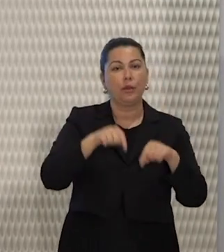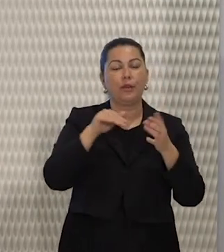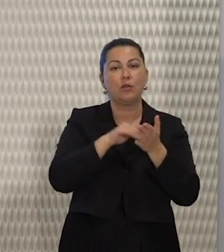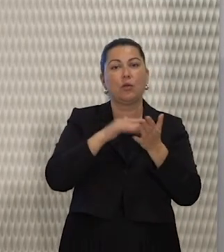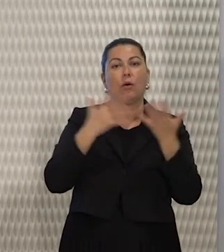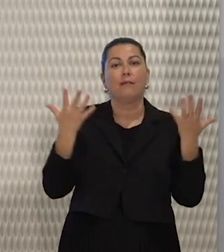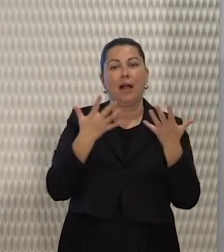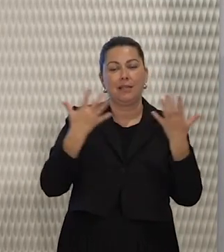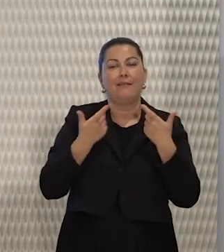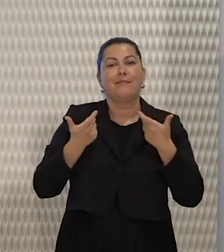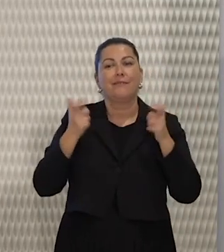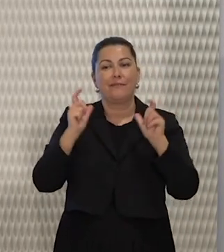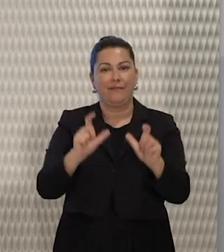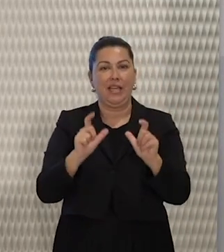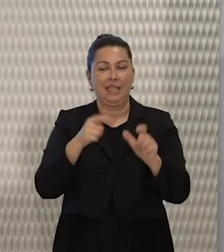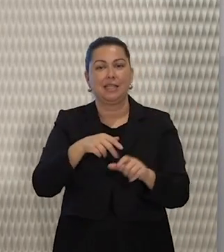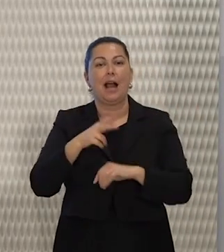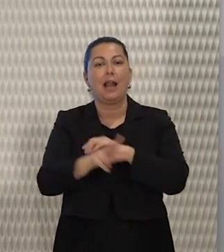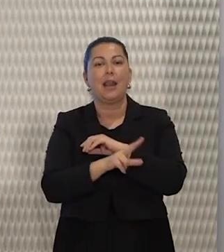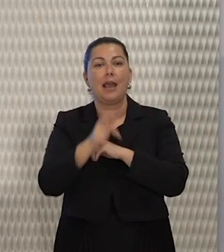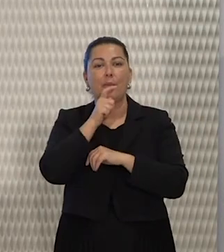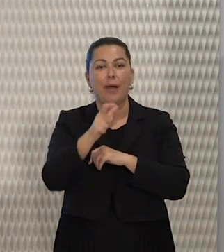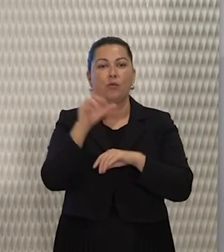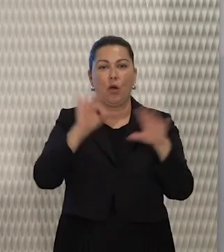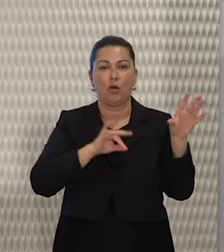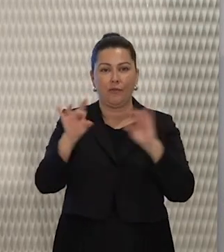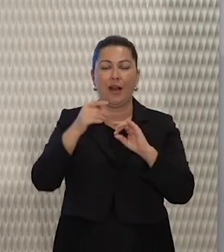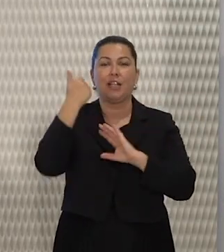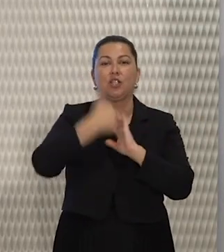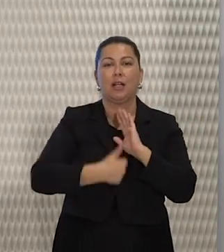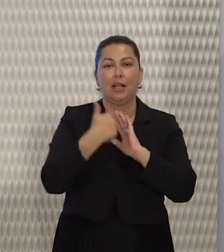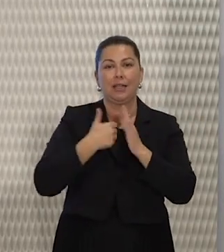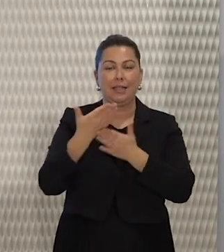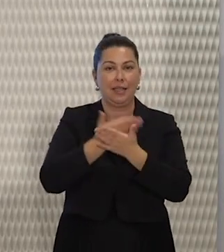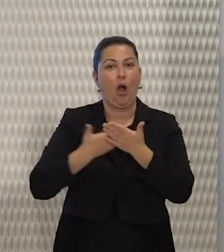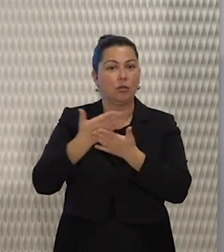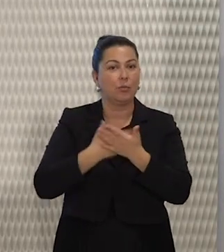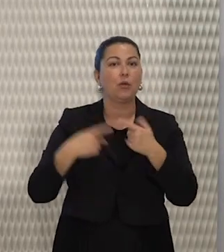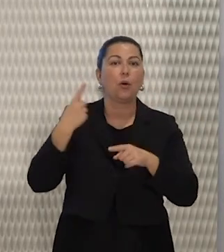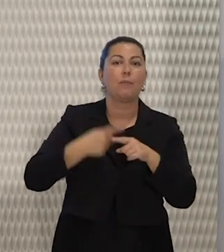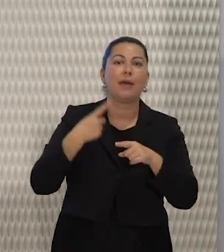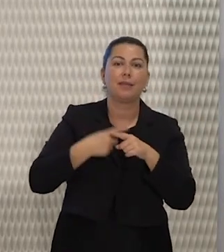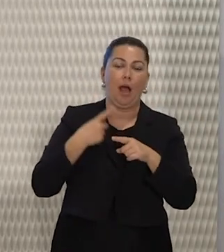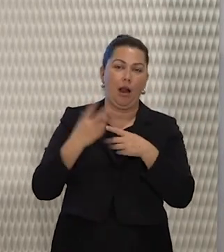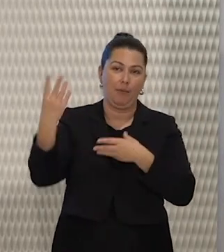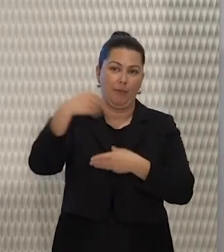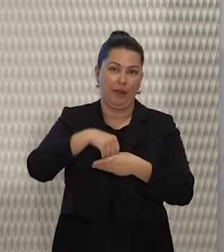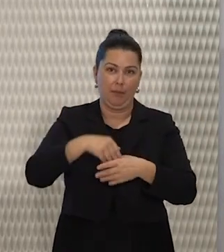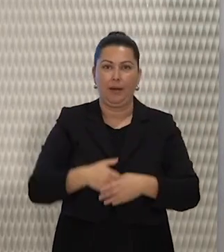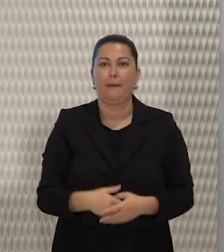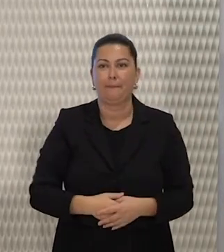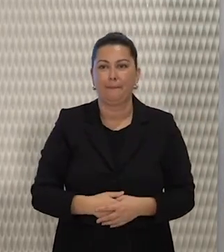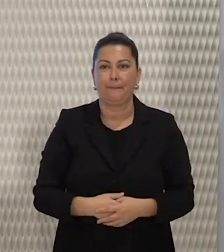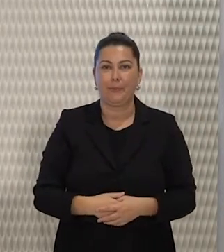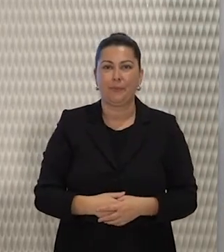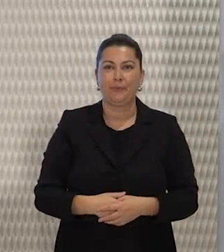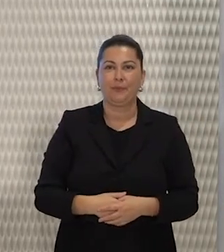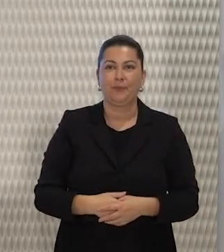auch fix bei unserer Lehrberufsauswahl die standardisierte Ausbildung Metall mit aufgenommen.